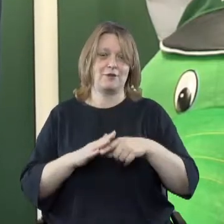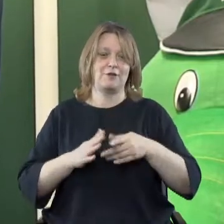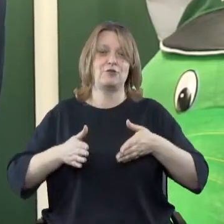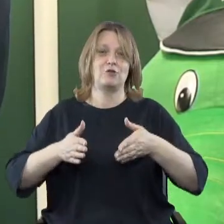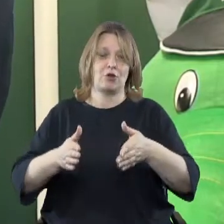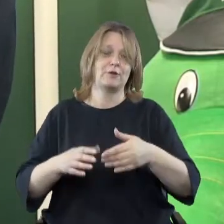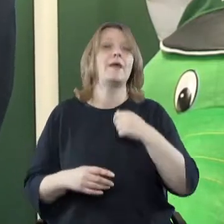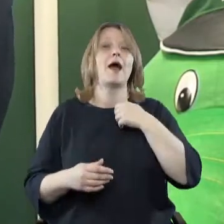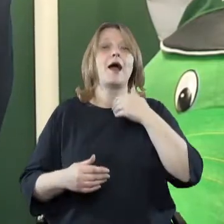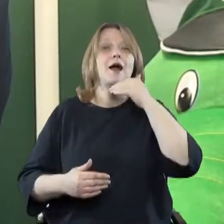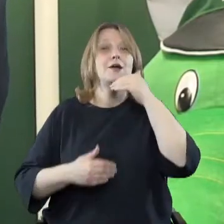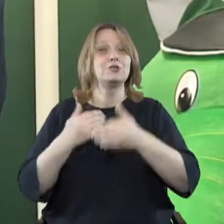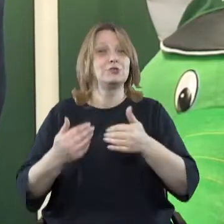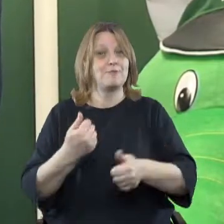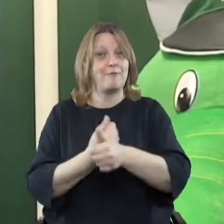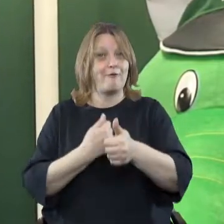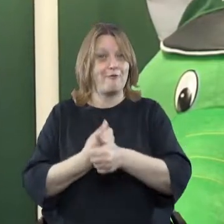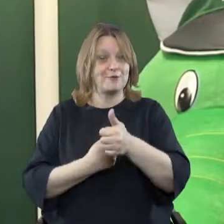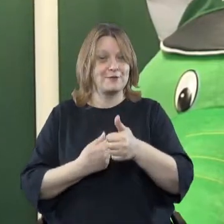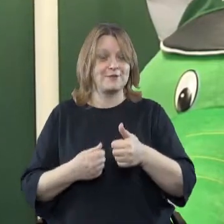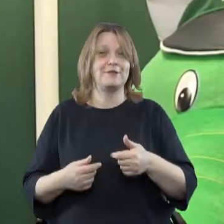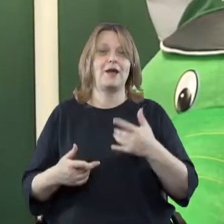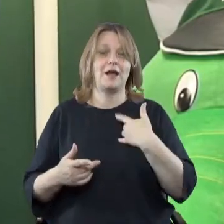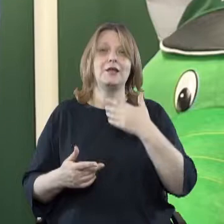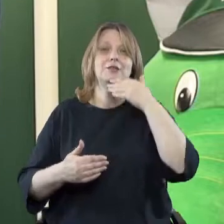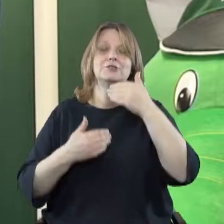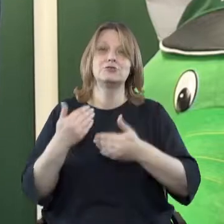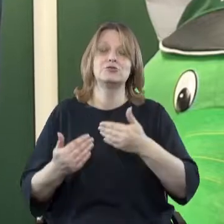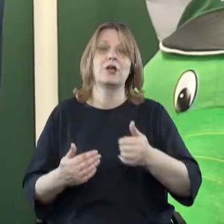Życzę powodzenia i życzę wam